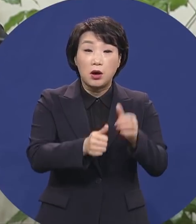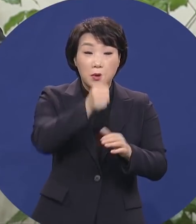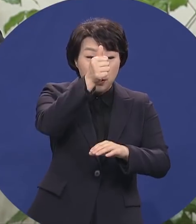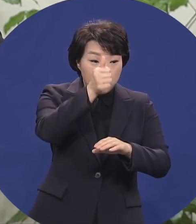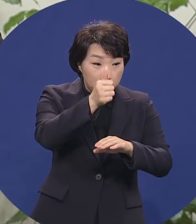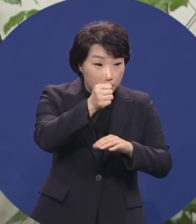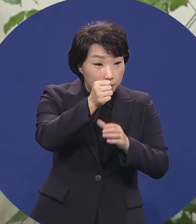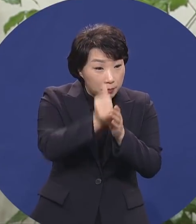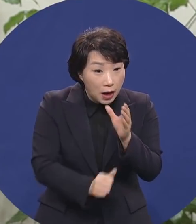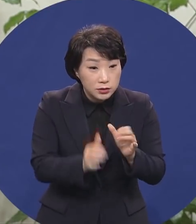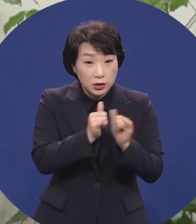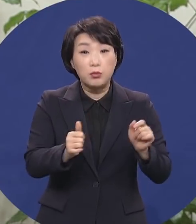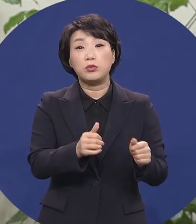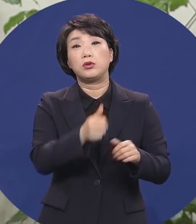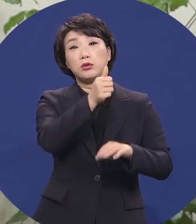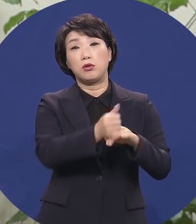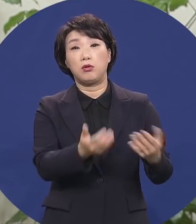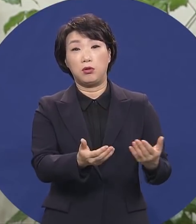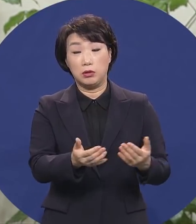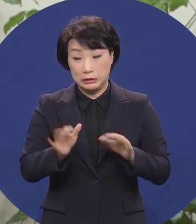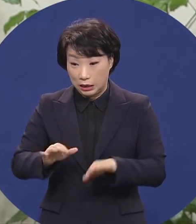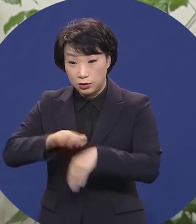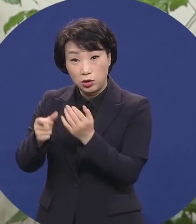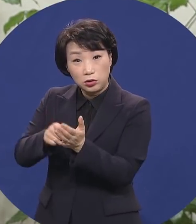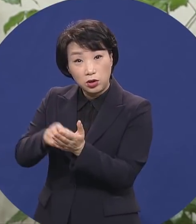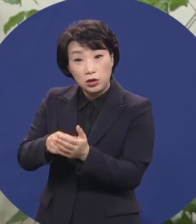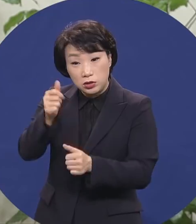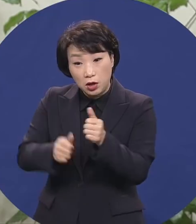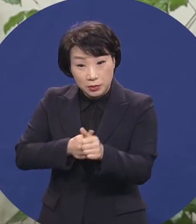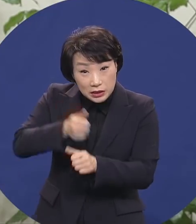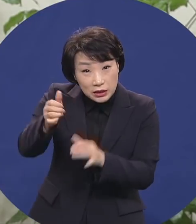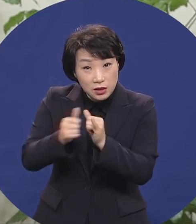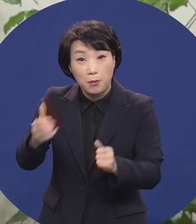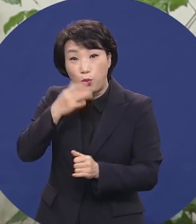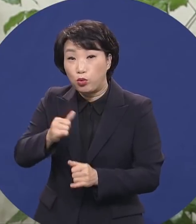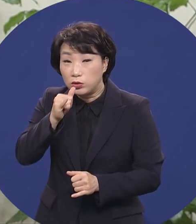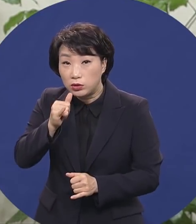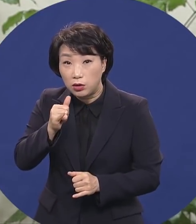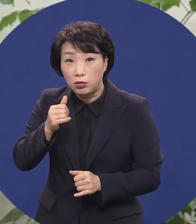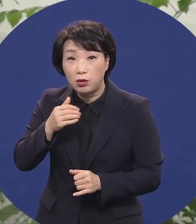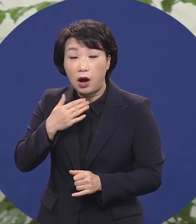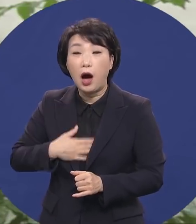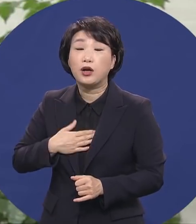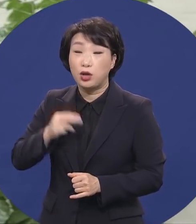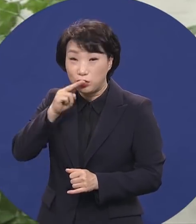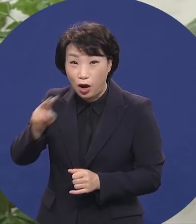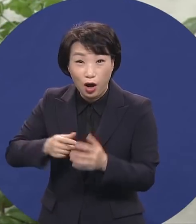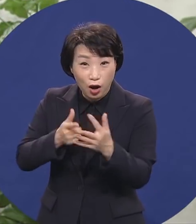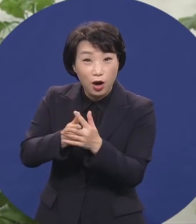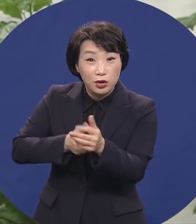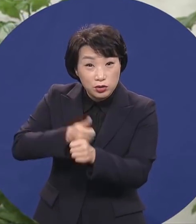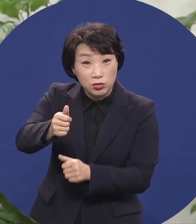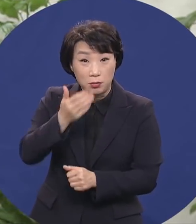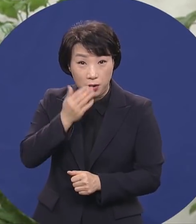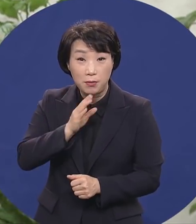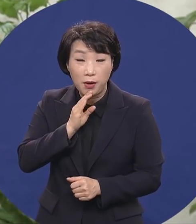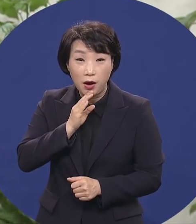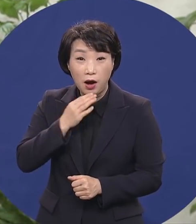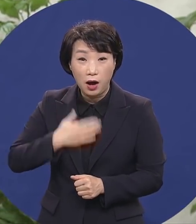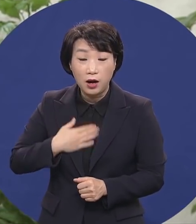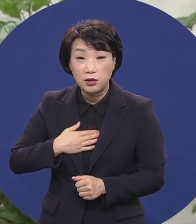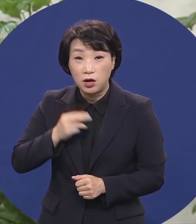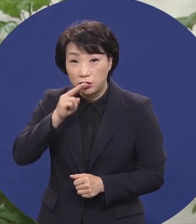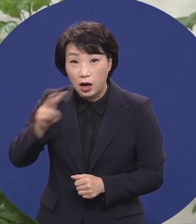시험을 이기는 자가 복이 있다. 알아야 이기지. 알아야 이기지. 시험 든 것이